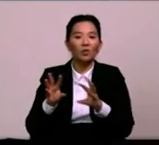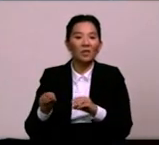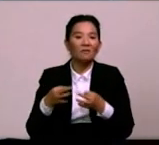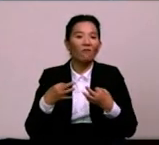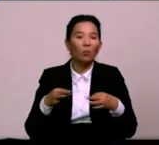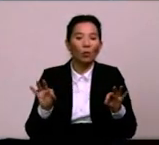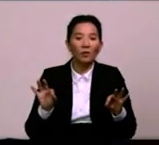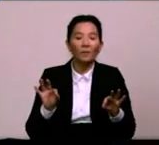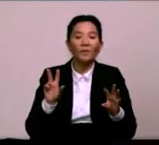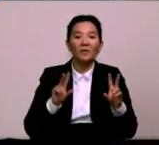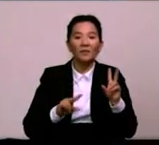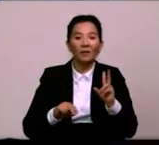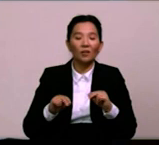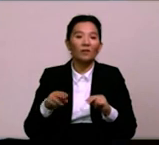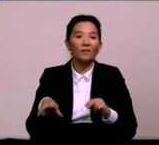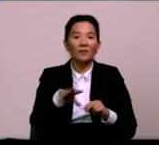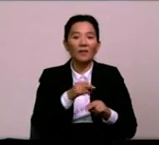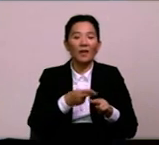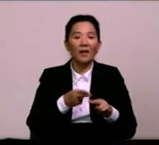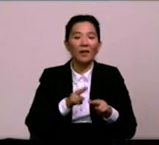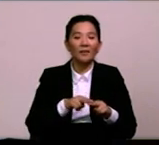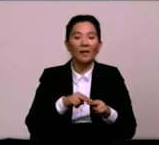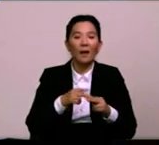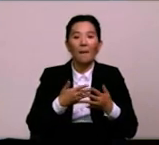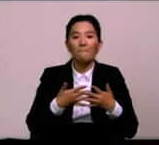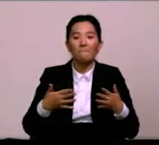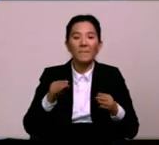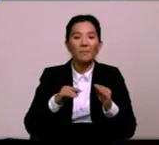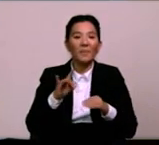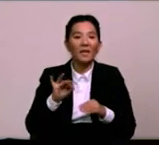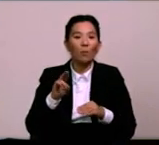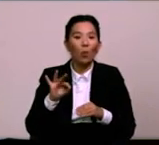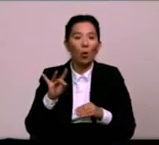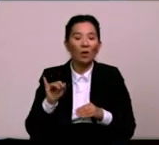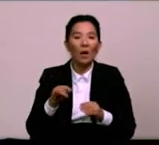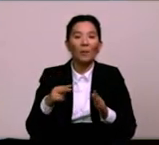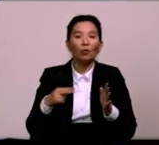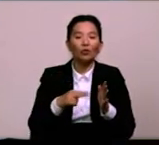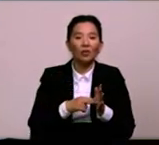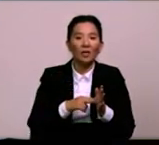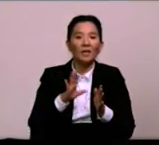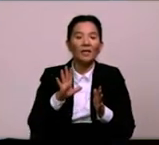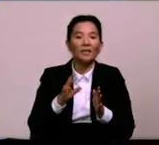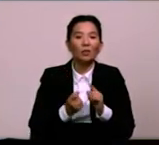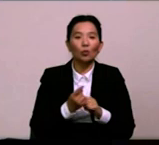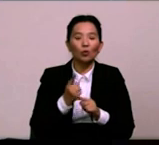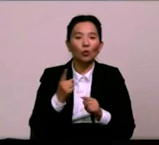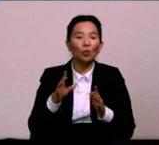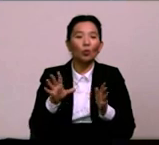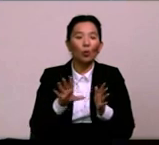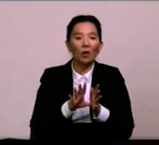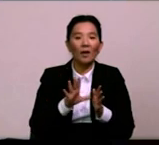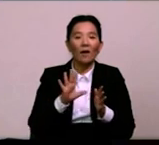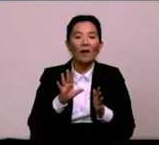свободно. Значит, все эти приборы подключили вот таким вот образом к источнику тока в цепь.